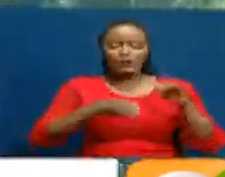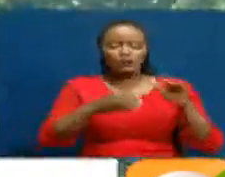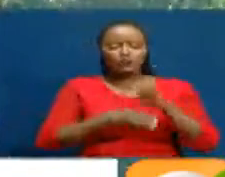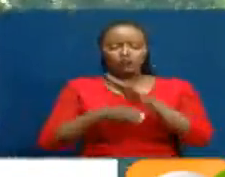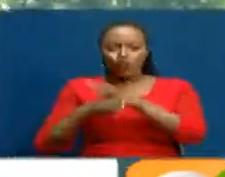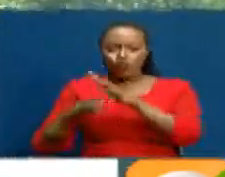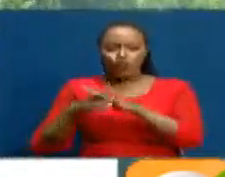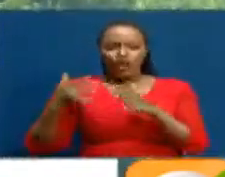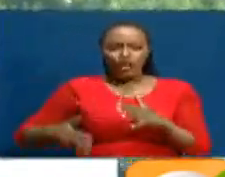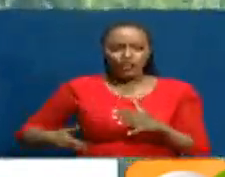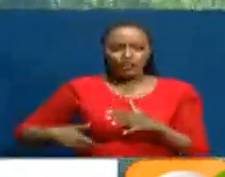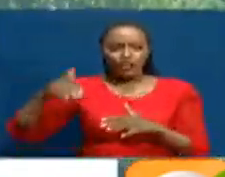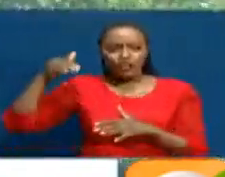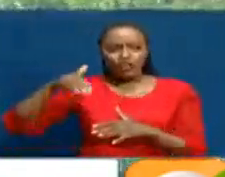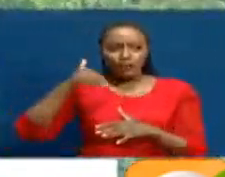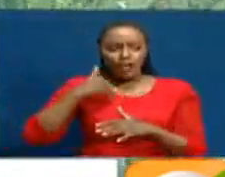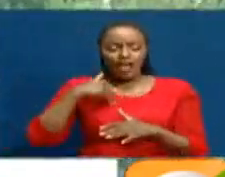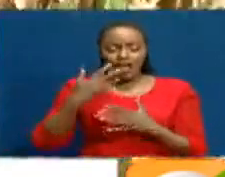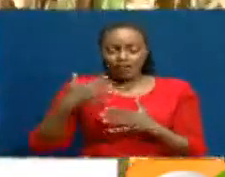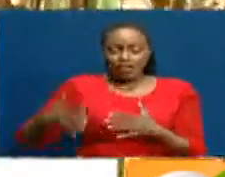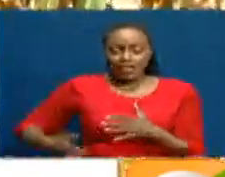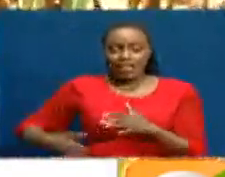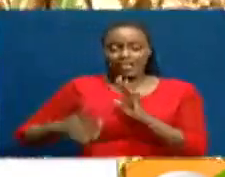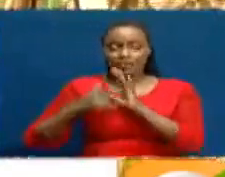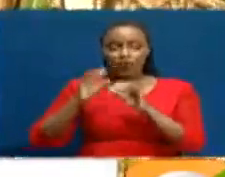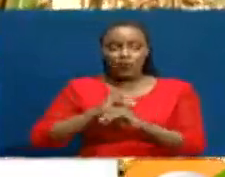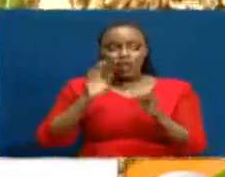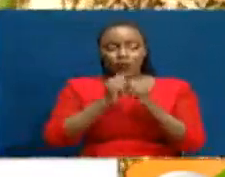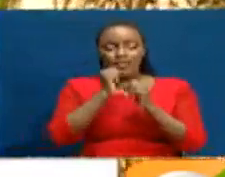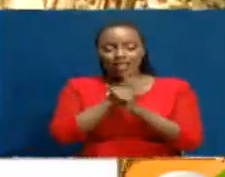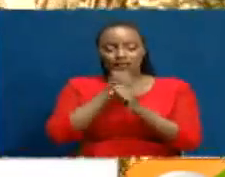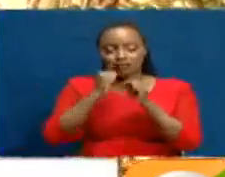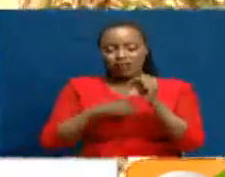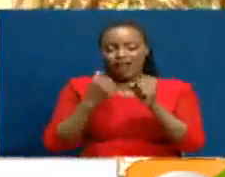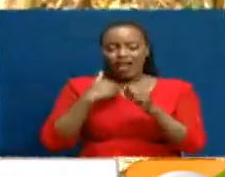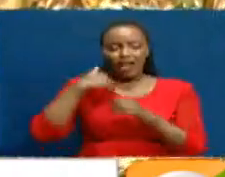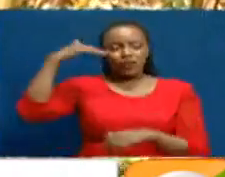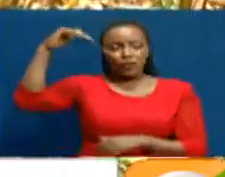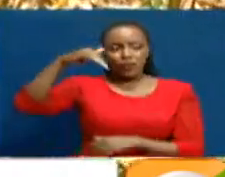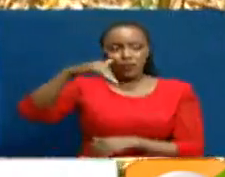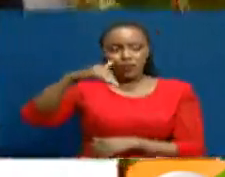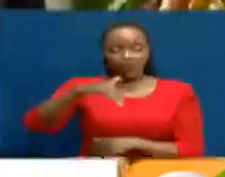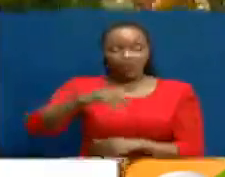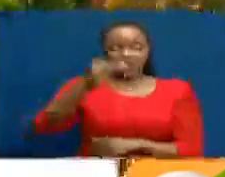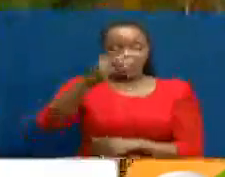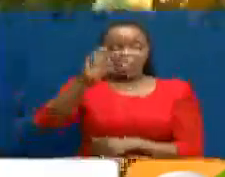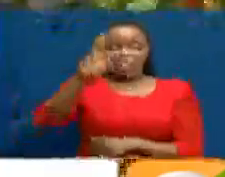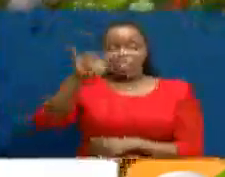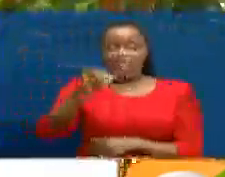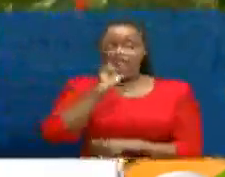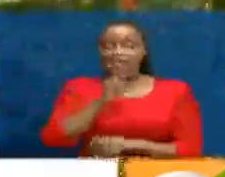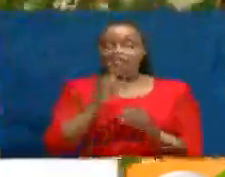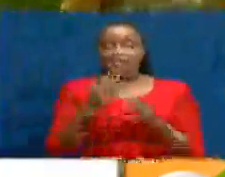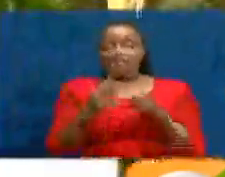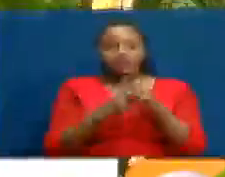kawaida hapa. Makovu ya uvamizi wa nyani ukidhihirika na mazao haya yaliyofifia. Henry Okulo, mwenye umri wa